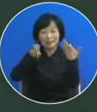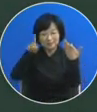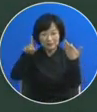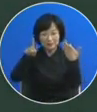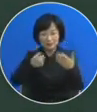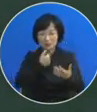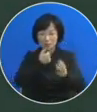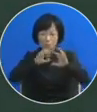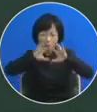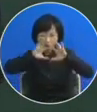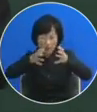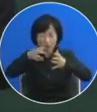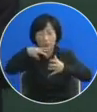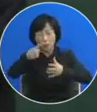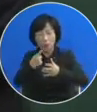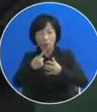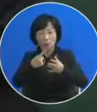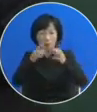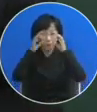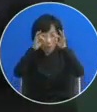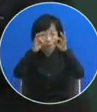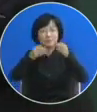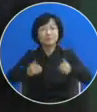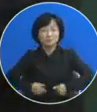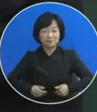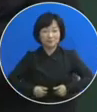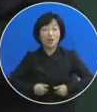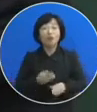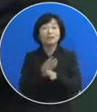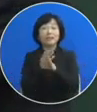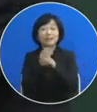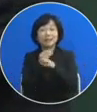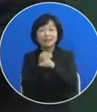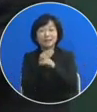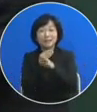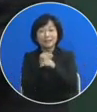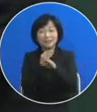Actually 19 verse 21, I must also see Rome. 언제 말입니까? When?